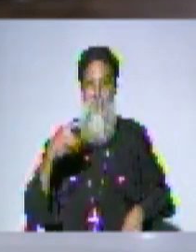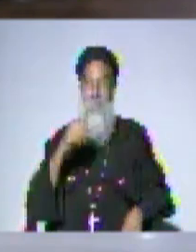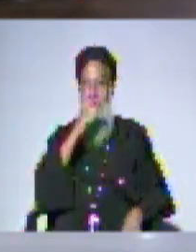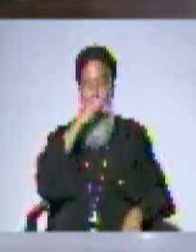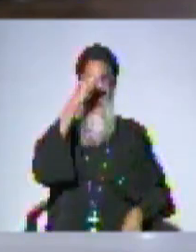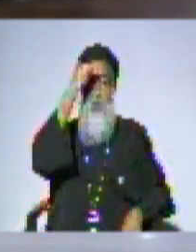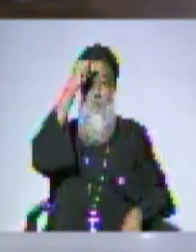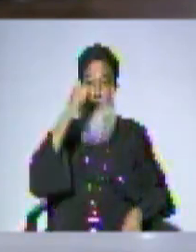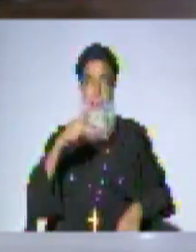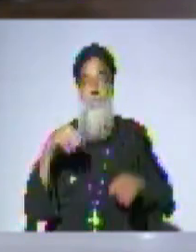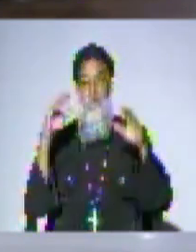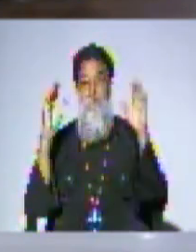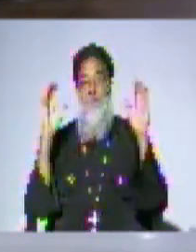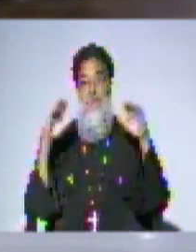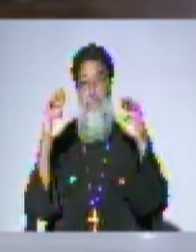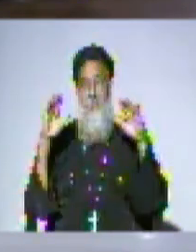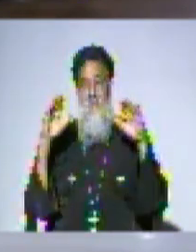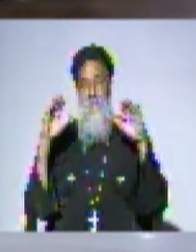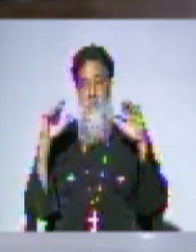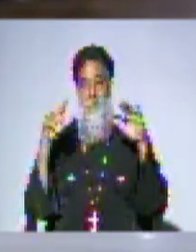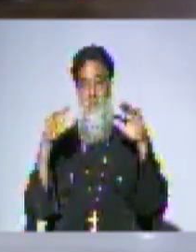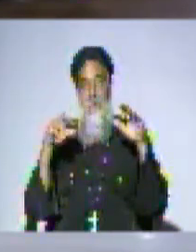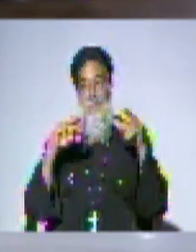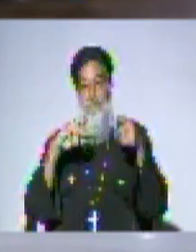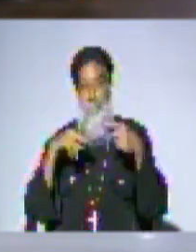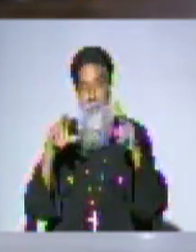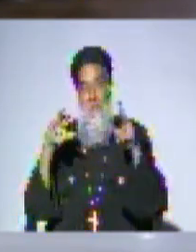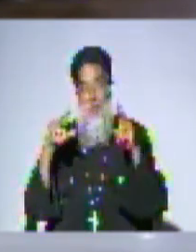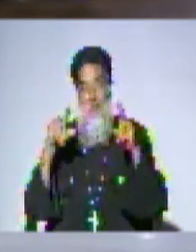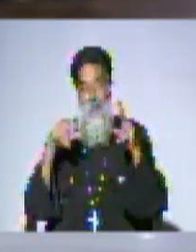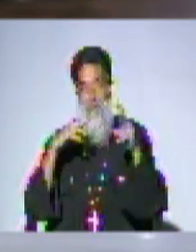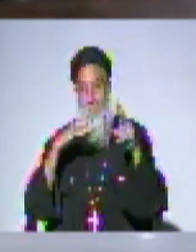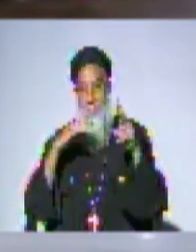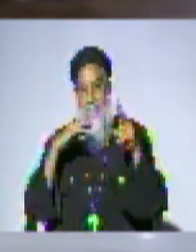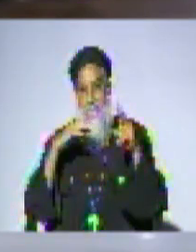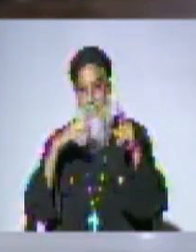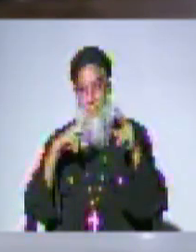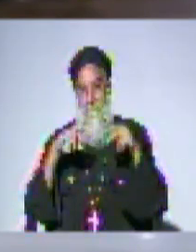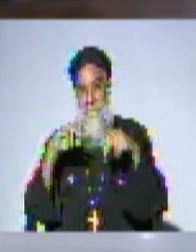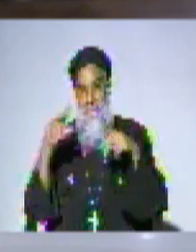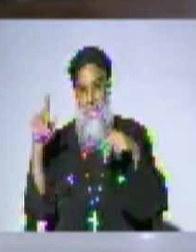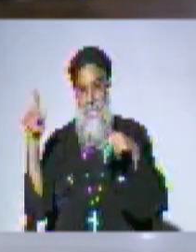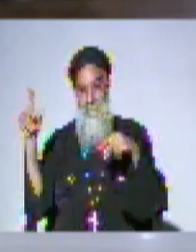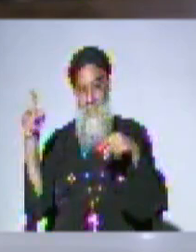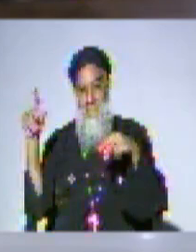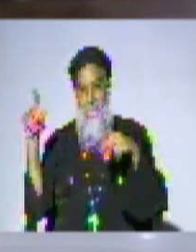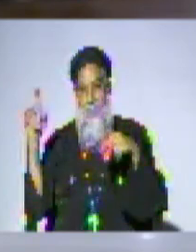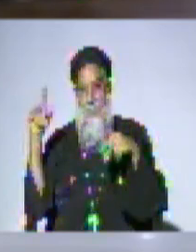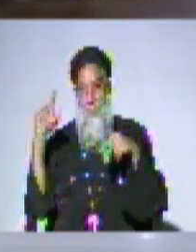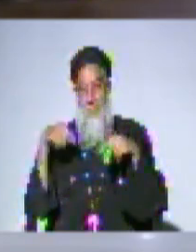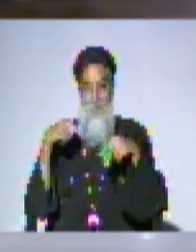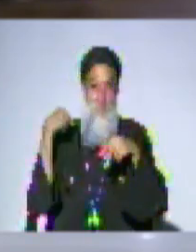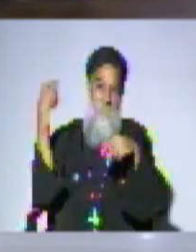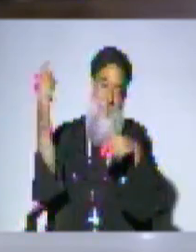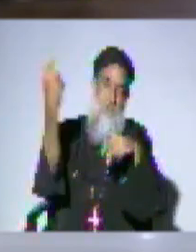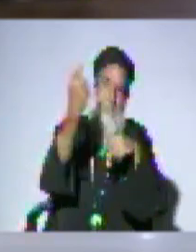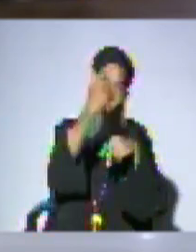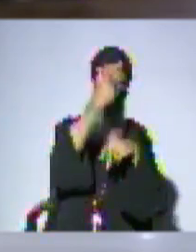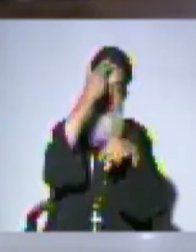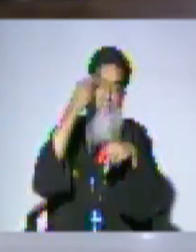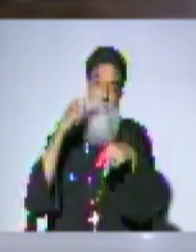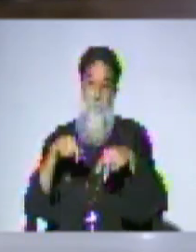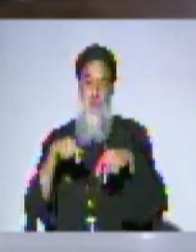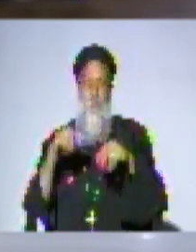العيد بتاع عيد الملاك. فهل ينفع احنا نقرا قرايات مخالفه للعالم كله اللي